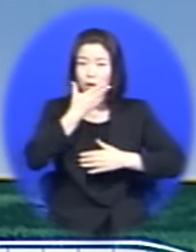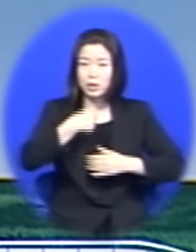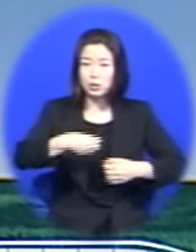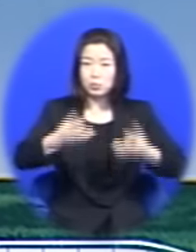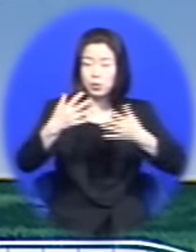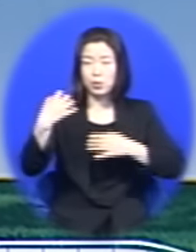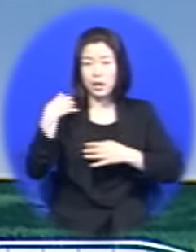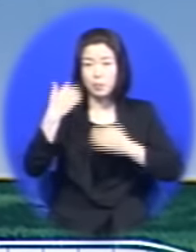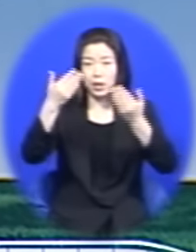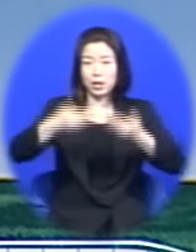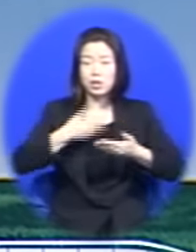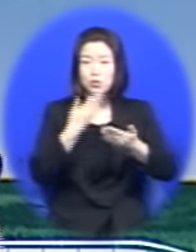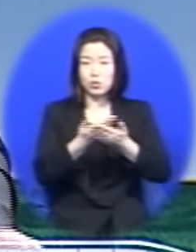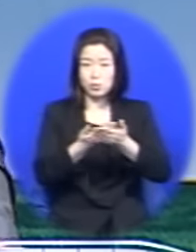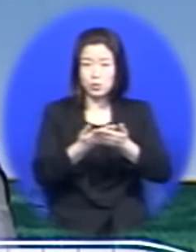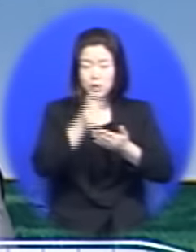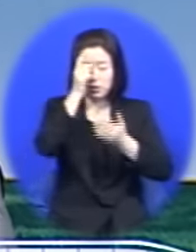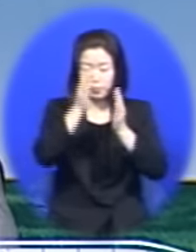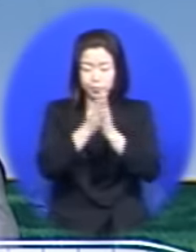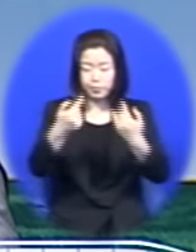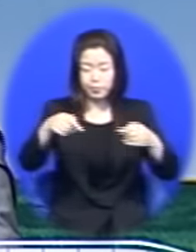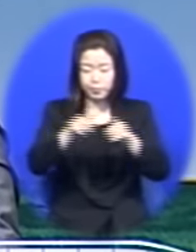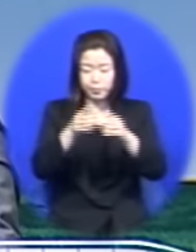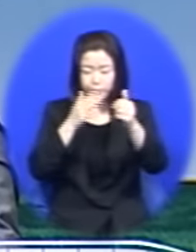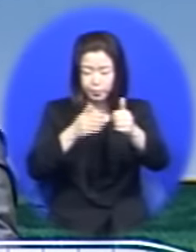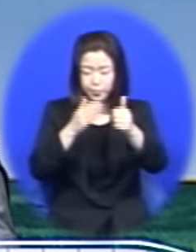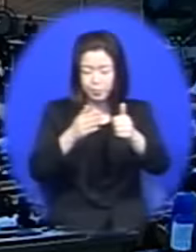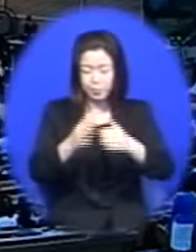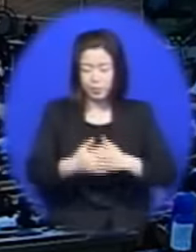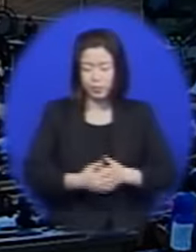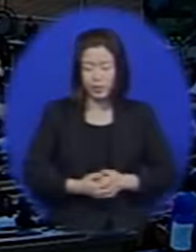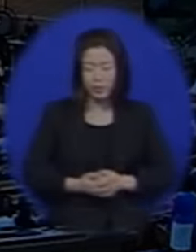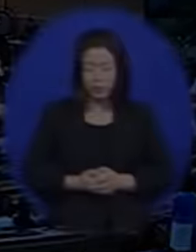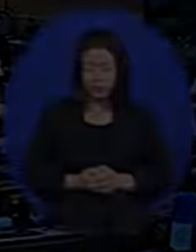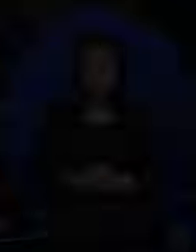감당하게 해주옵소서. 기도하십시다. 은혜와 사랑이 충만하신 아버지 하나님.